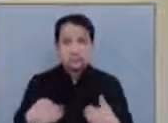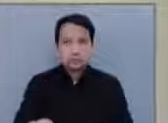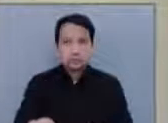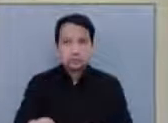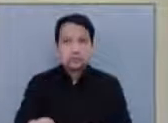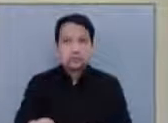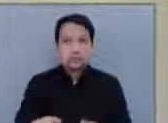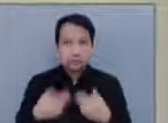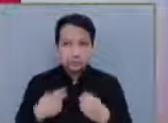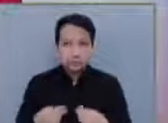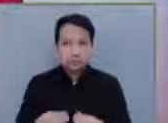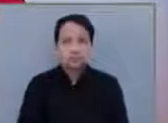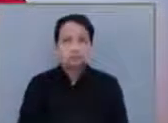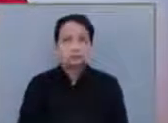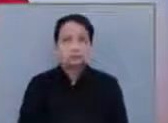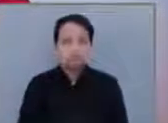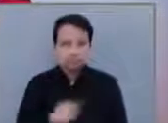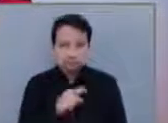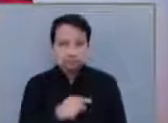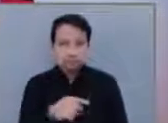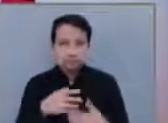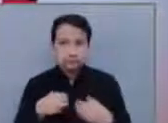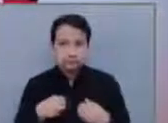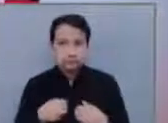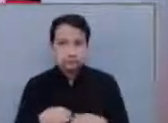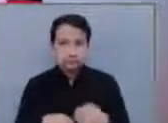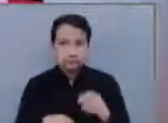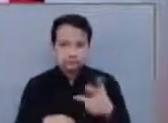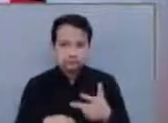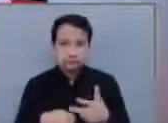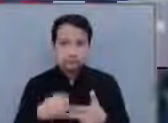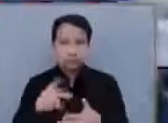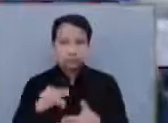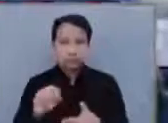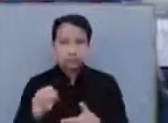dito, nakatanggap din sila ng 3 kilo ng bigas.